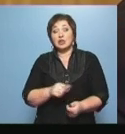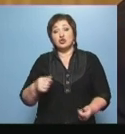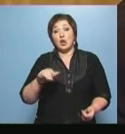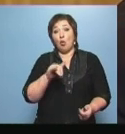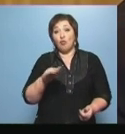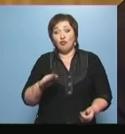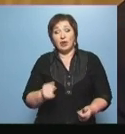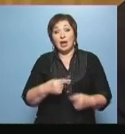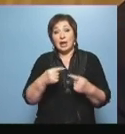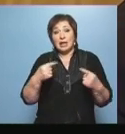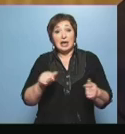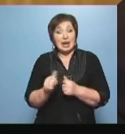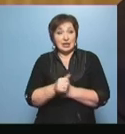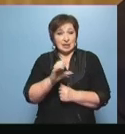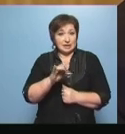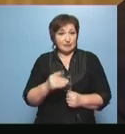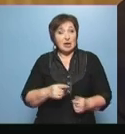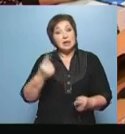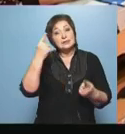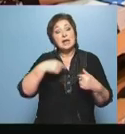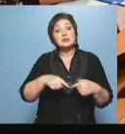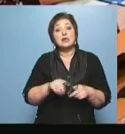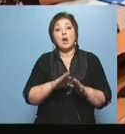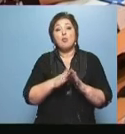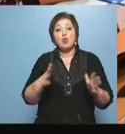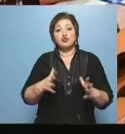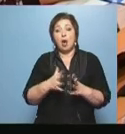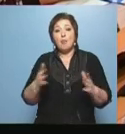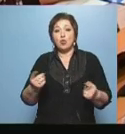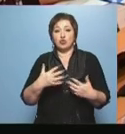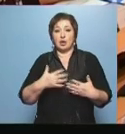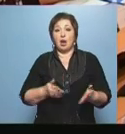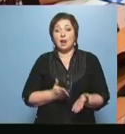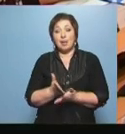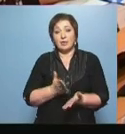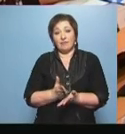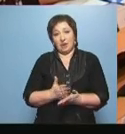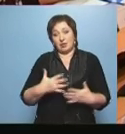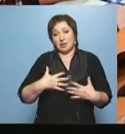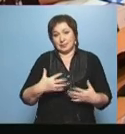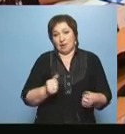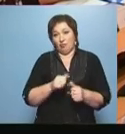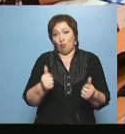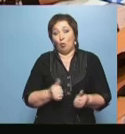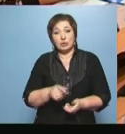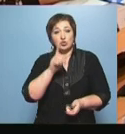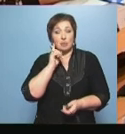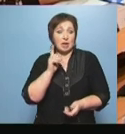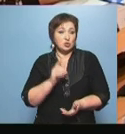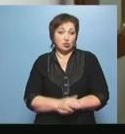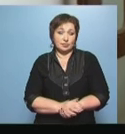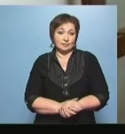другие. По их мнению, нужно создать как можно больше альтернатив алкоголю и наркотикам. Этим как раз и займутся общественные